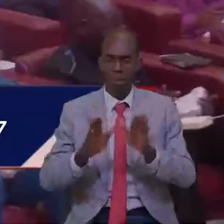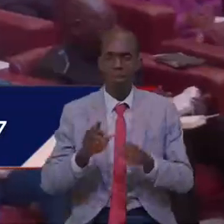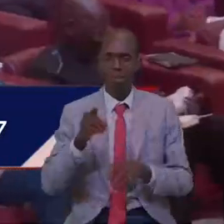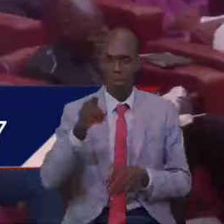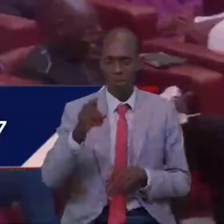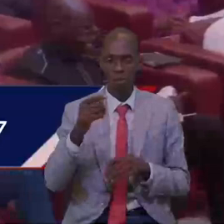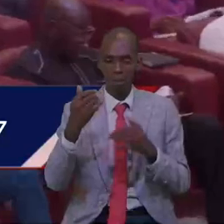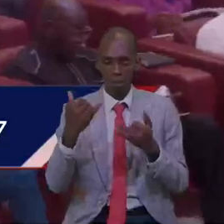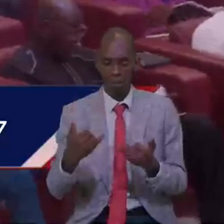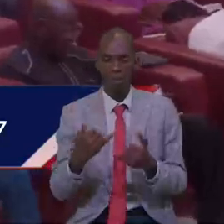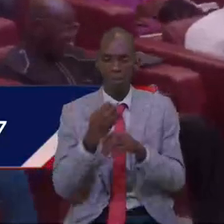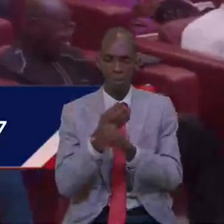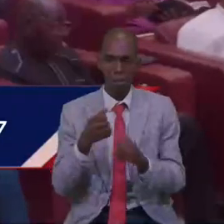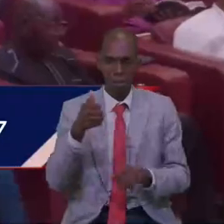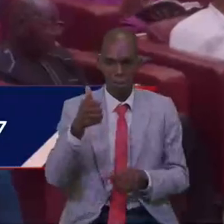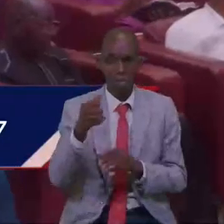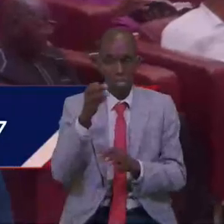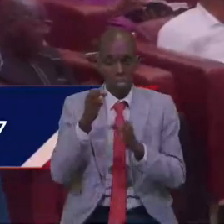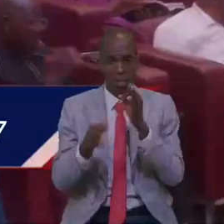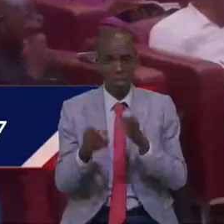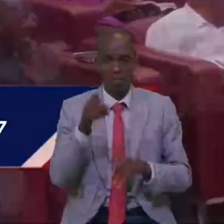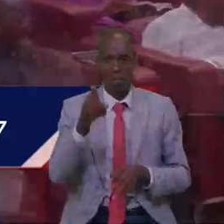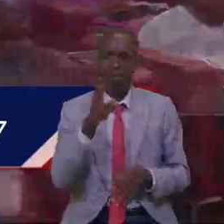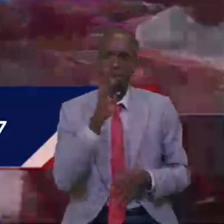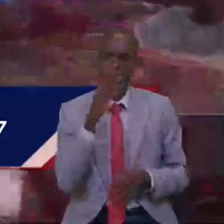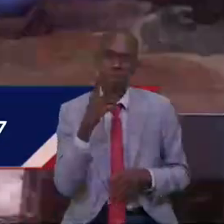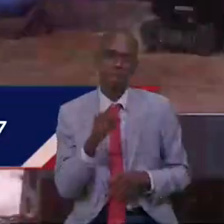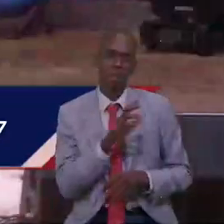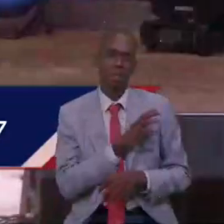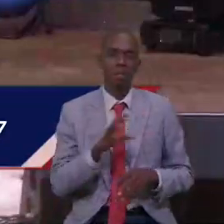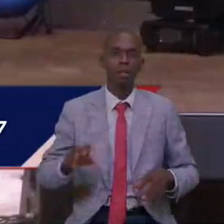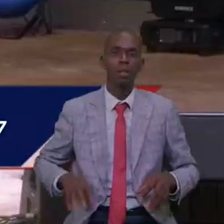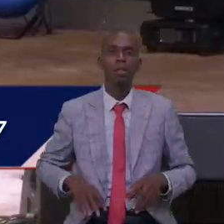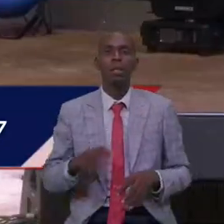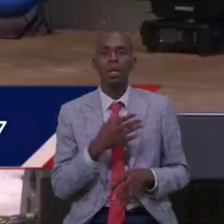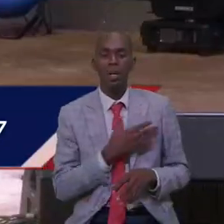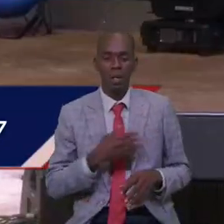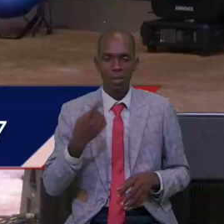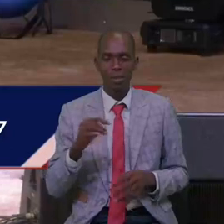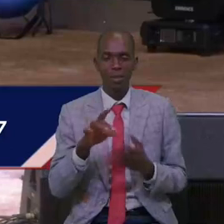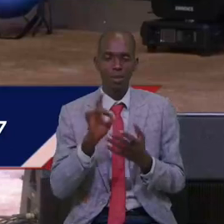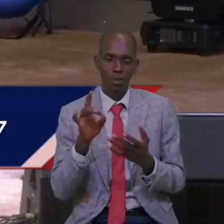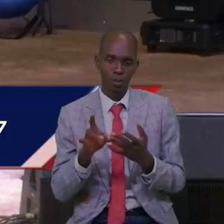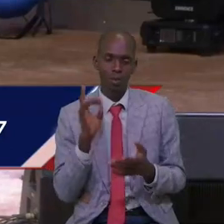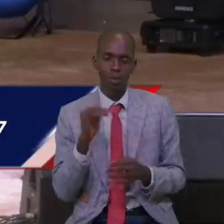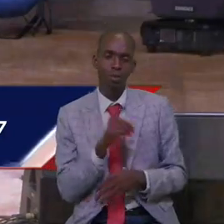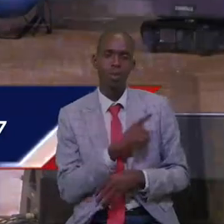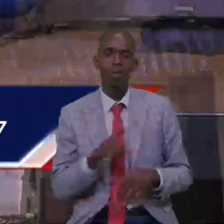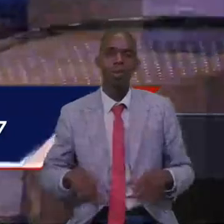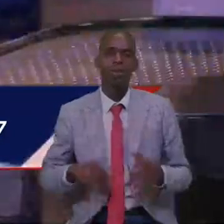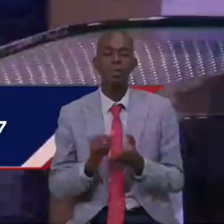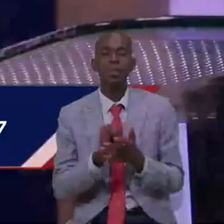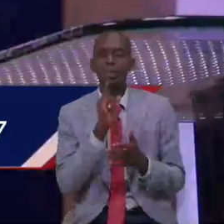Il a sauvé les autres. Qu'il se sauve lui-même. S'il est le Christ, l'élu de Dieu. » Ça, c'est